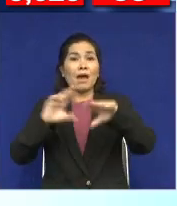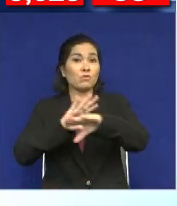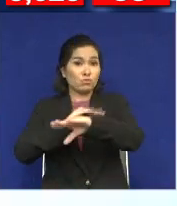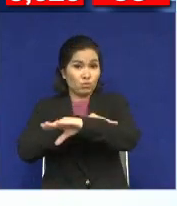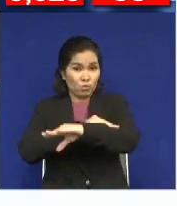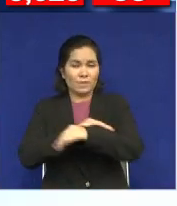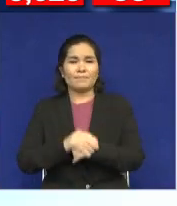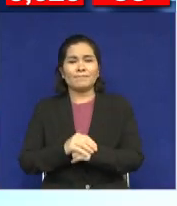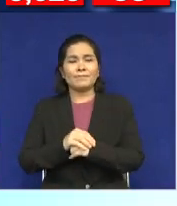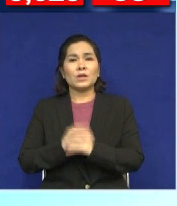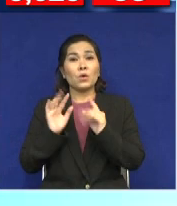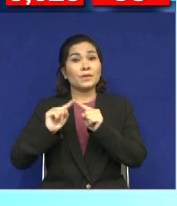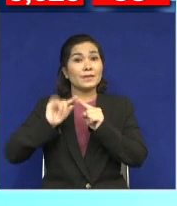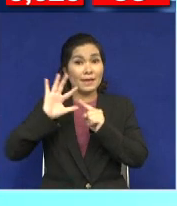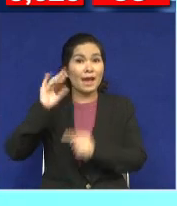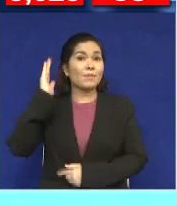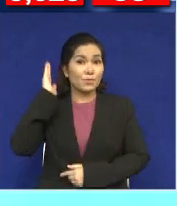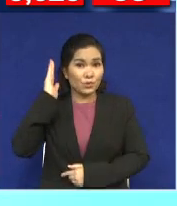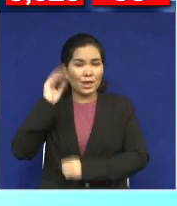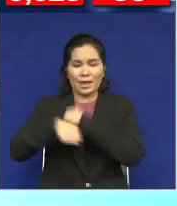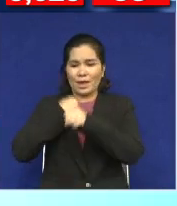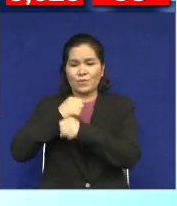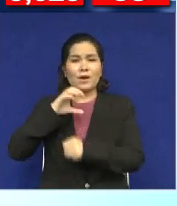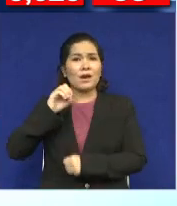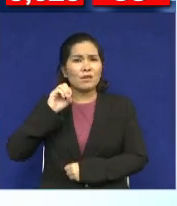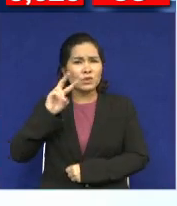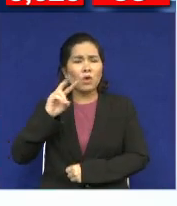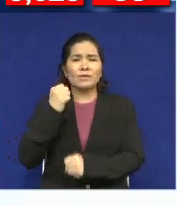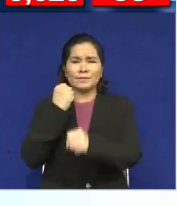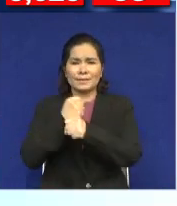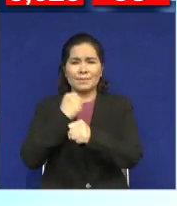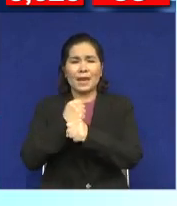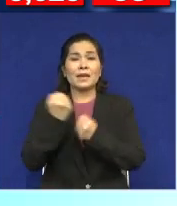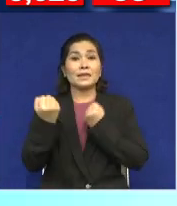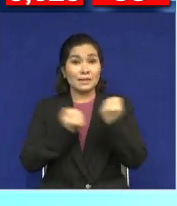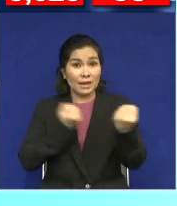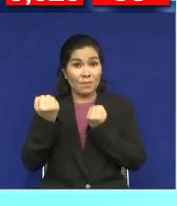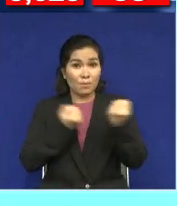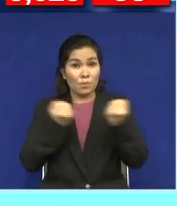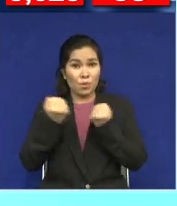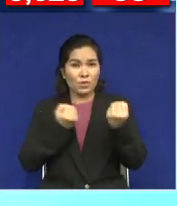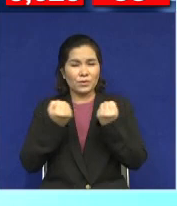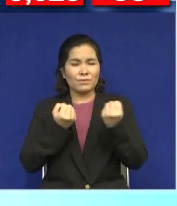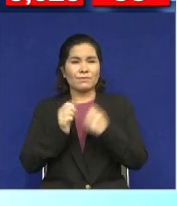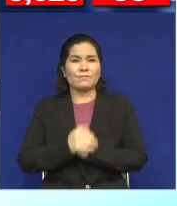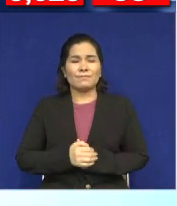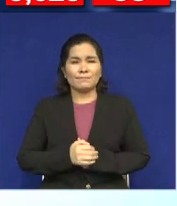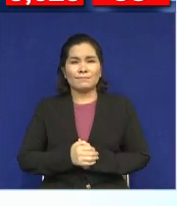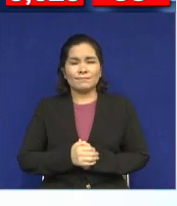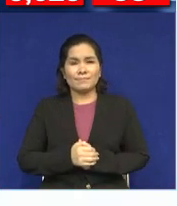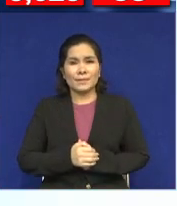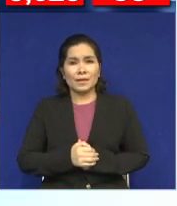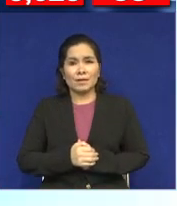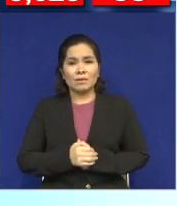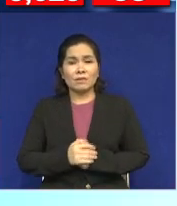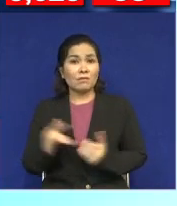รายที่5เป็นเพศชายอายุ52ปีอาชีพพนักงานขับรถเครนนะคะทั้ง3รายค่ะเดินทางมาถึงไทยในวัน